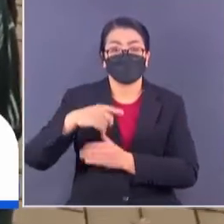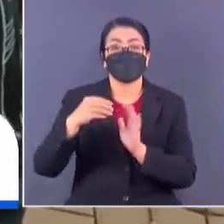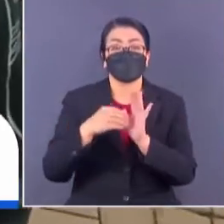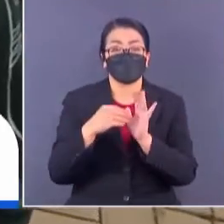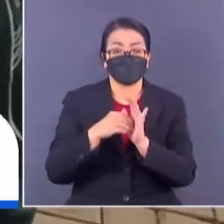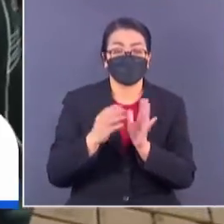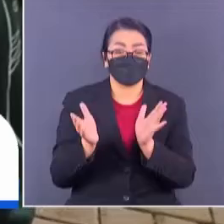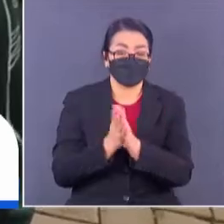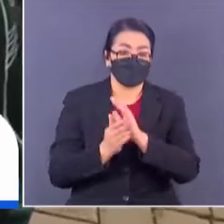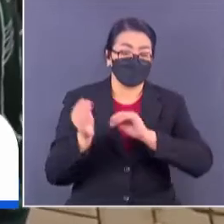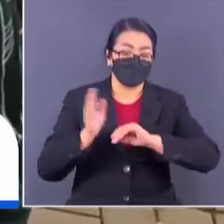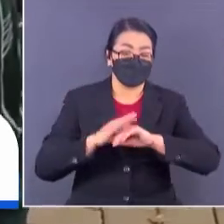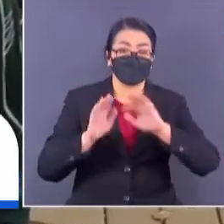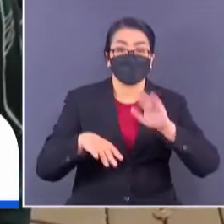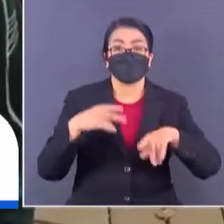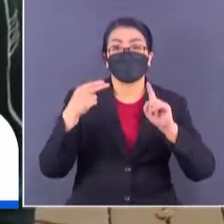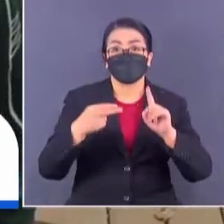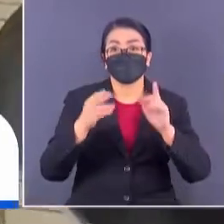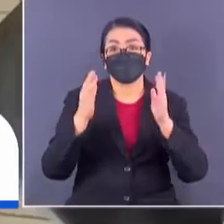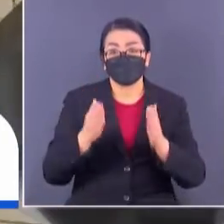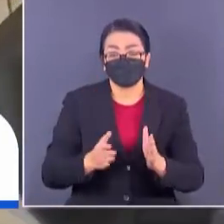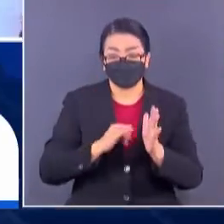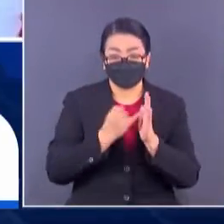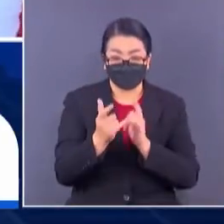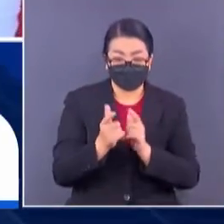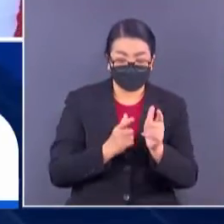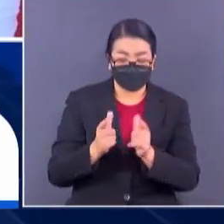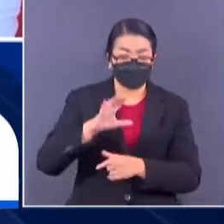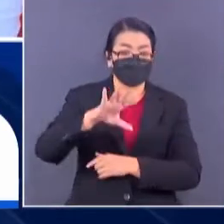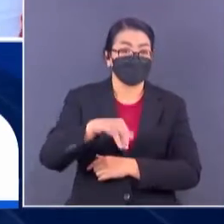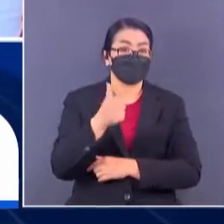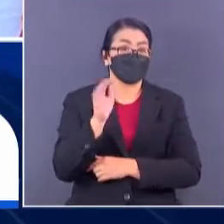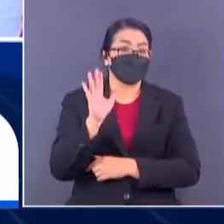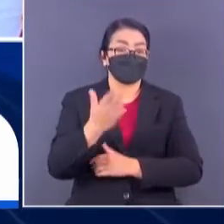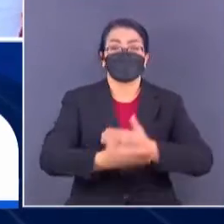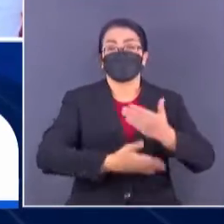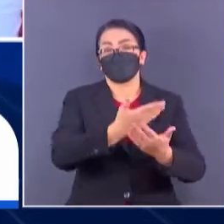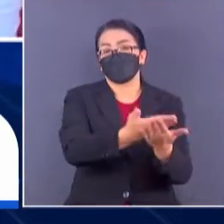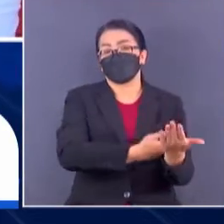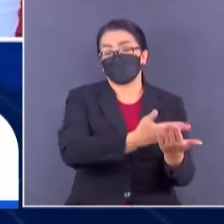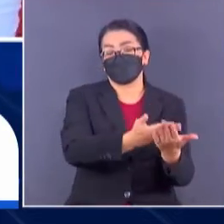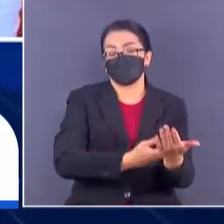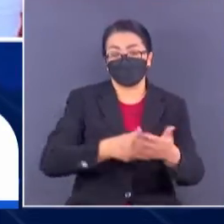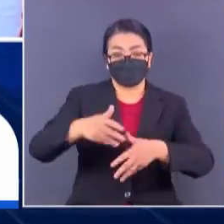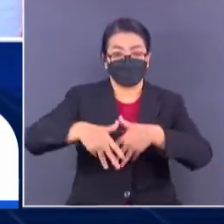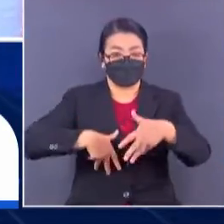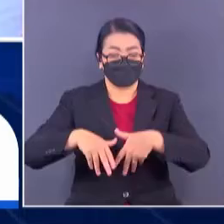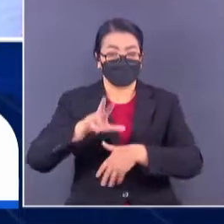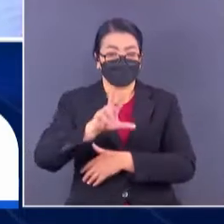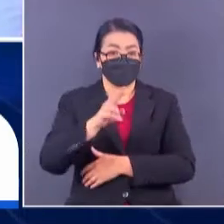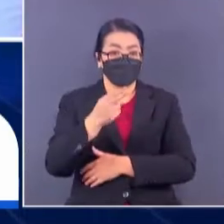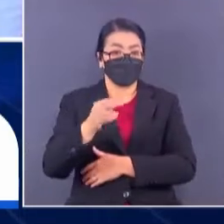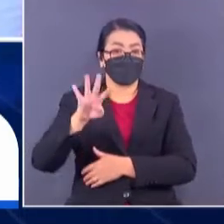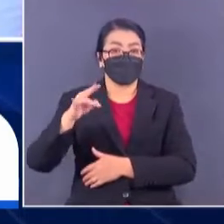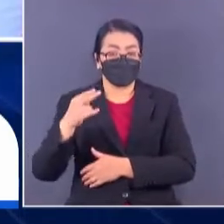นค่ะคนนุ่งสักบอกว่าจังหวัดเลยนั้นได้ชื่อว่าเป็นเมืองหลวงของตลาดลอตเตอรี่ชาวบ้าน 3-4 หมื่นคนอ